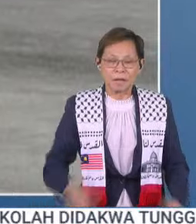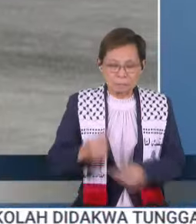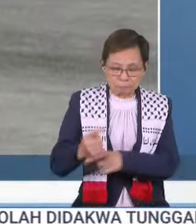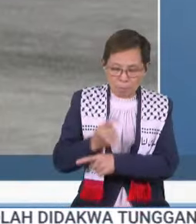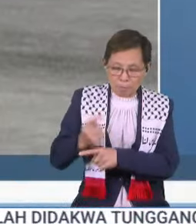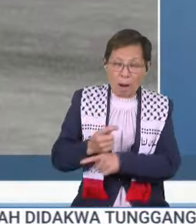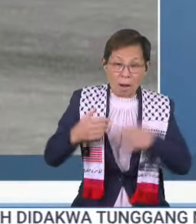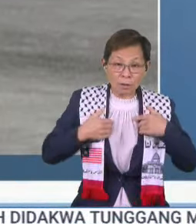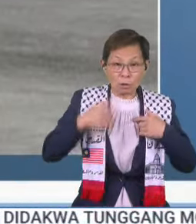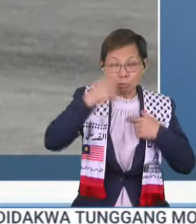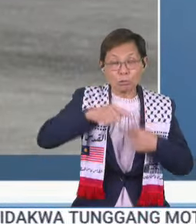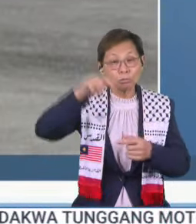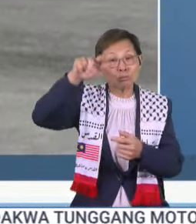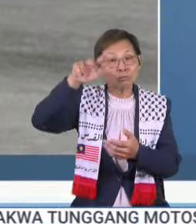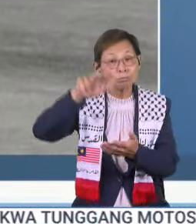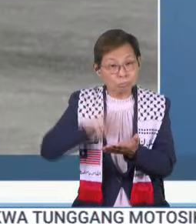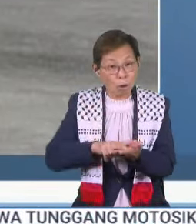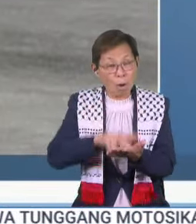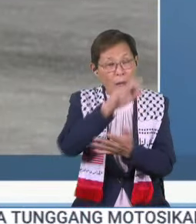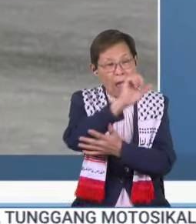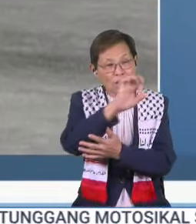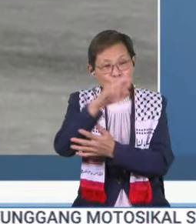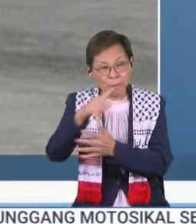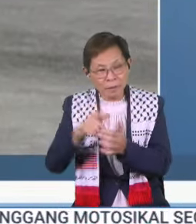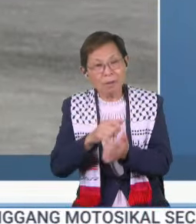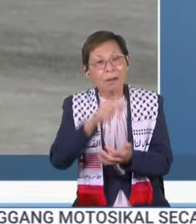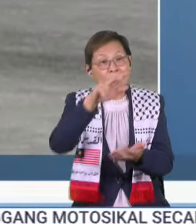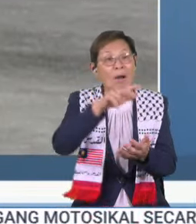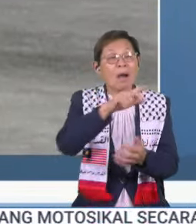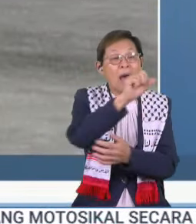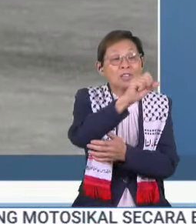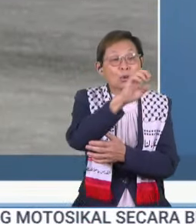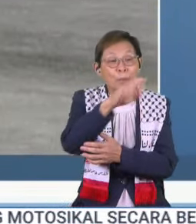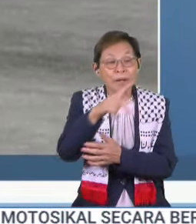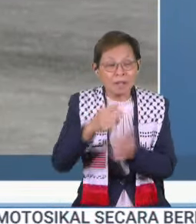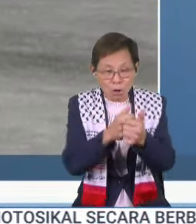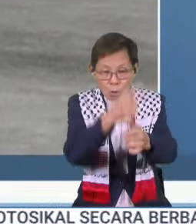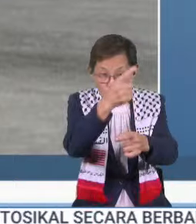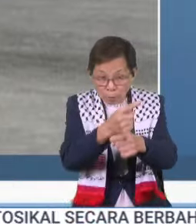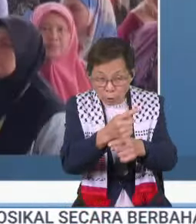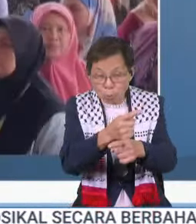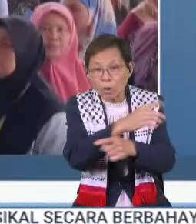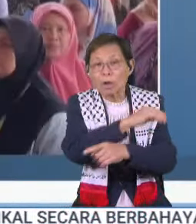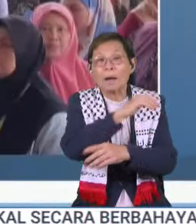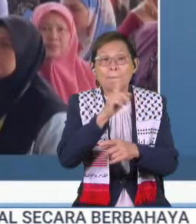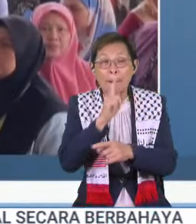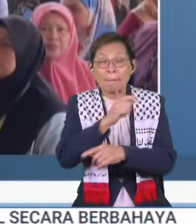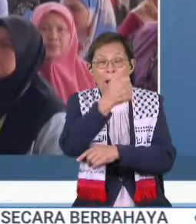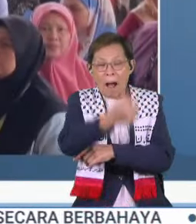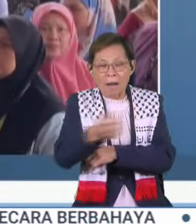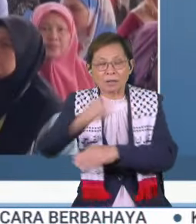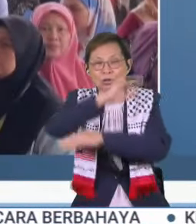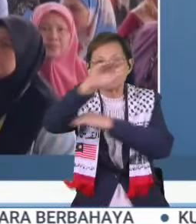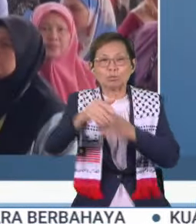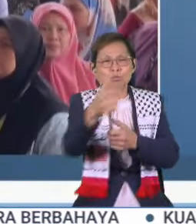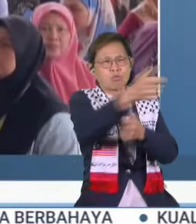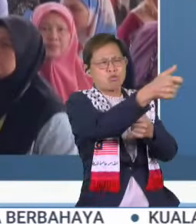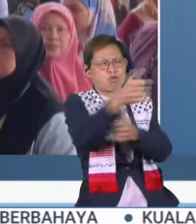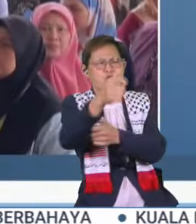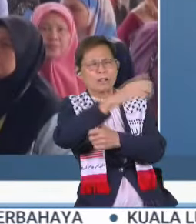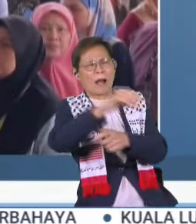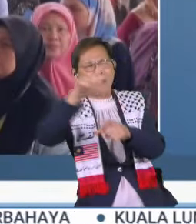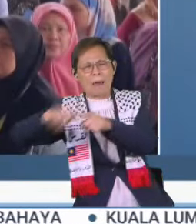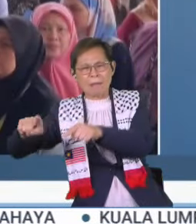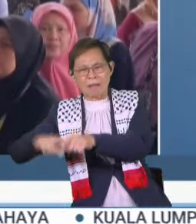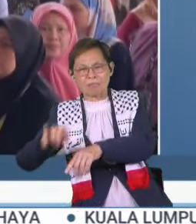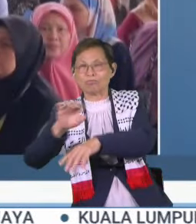Latihan ini diadakan untuk menentukan SOP dapat diikuti dengan betul. Selain itu memastikan kesemua alatan seperti alat pemadam api dan